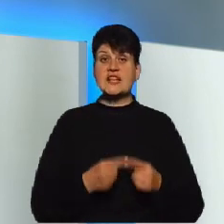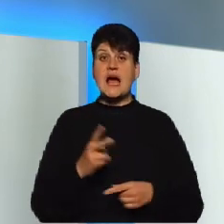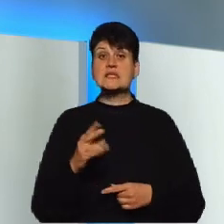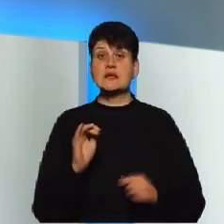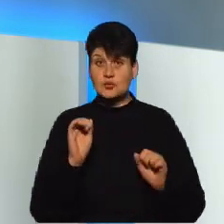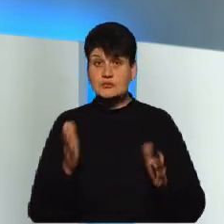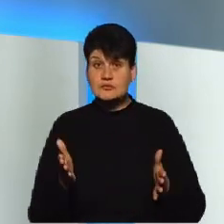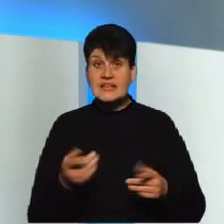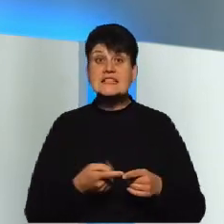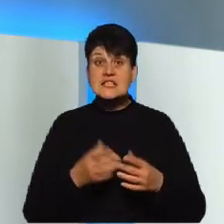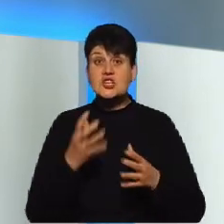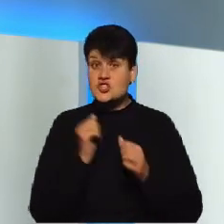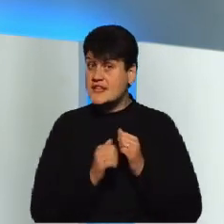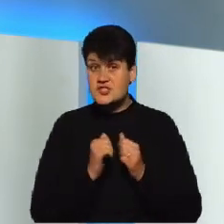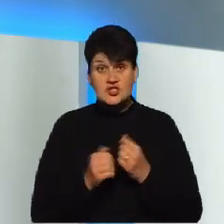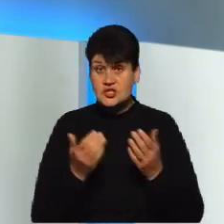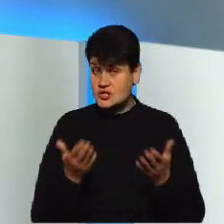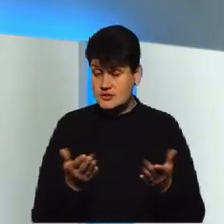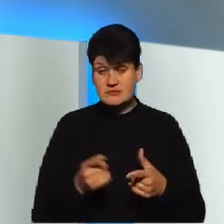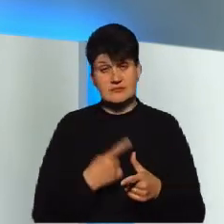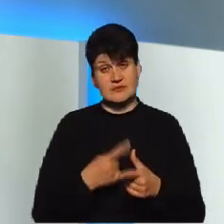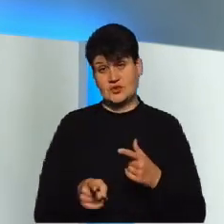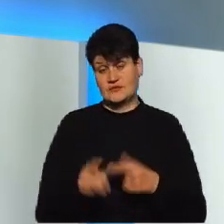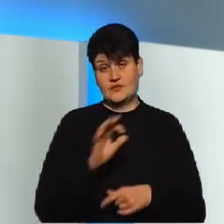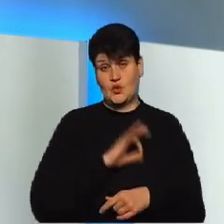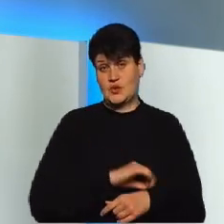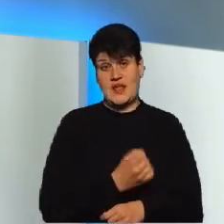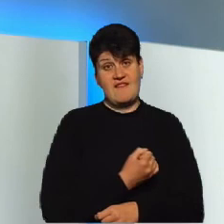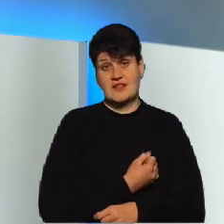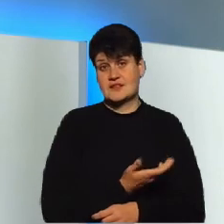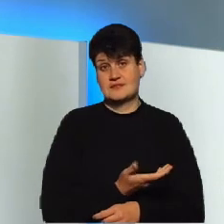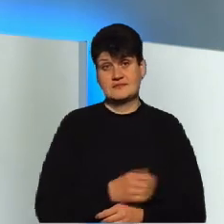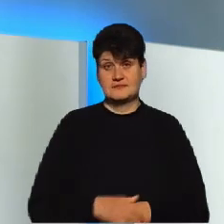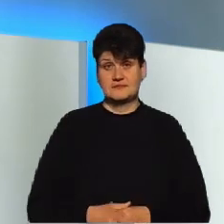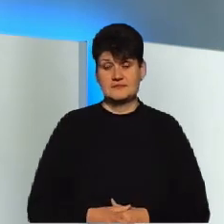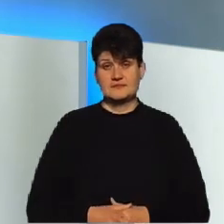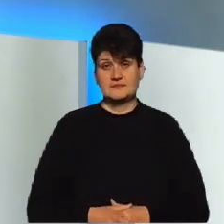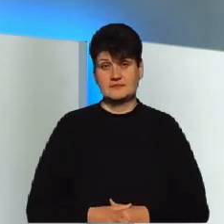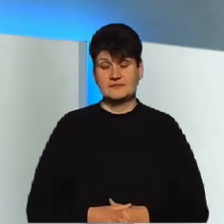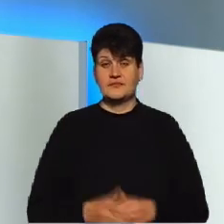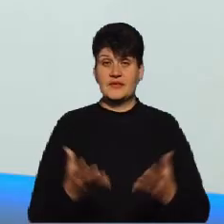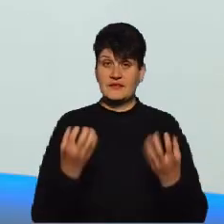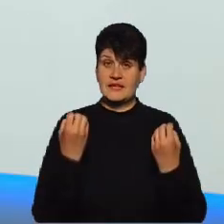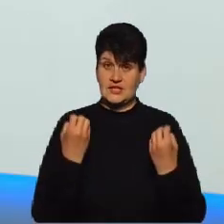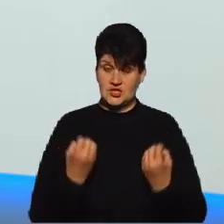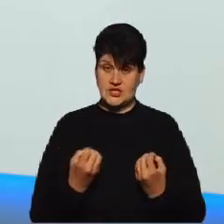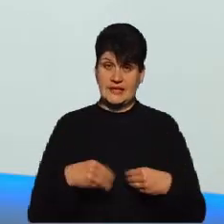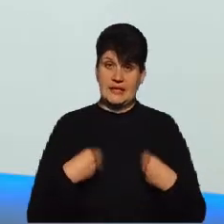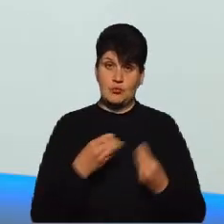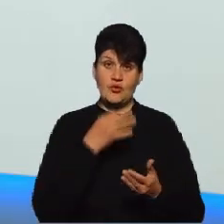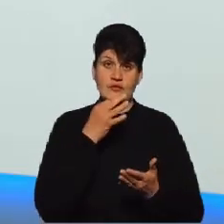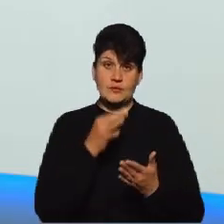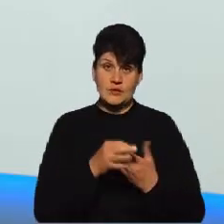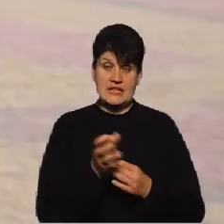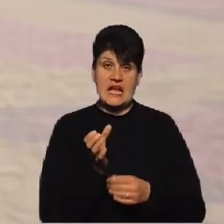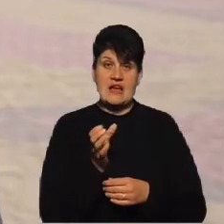набагато частіше, аніж при застосуванні вакцин. Давайте ще дамо відповідь на відеозапитання.